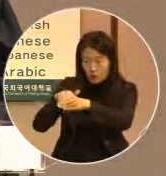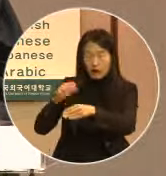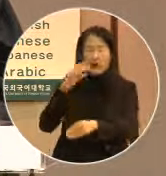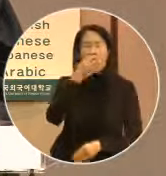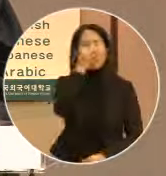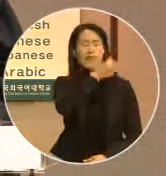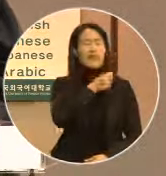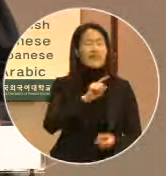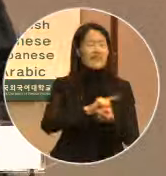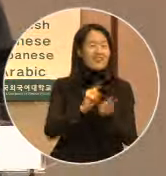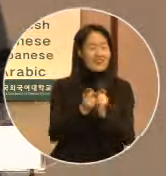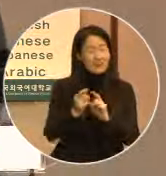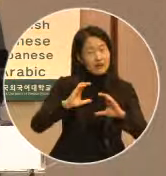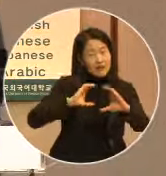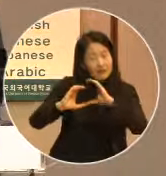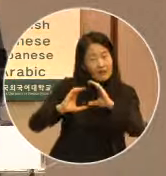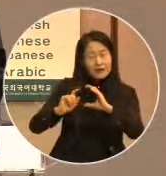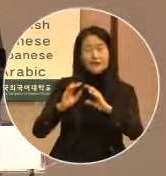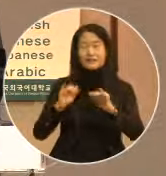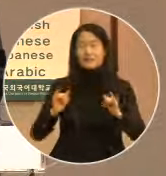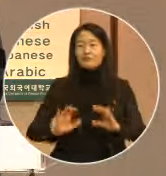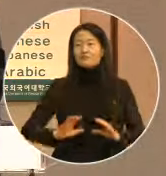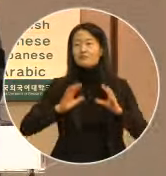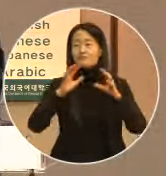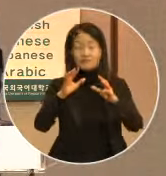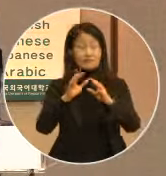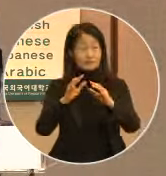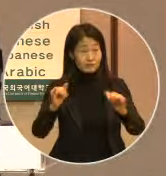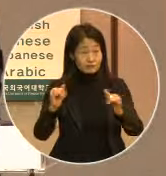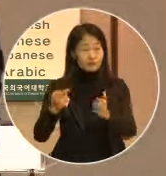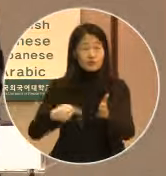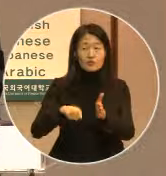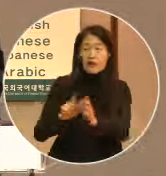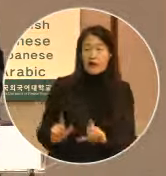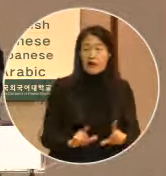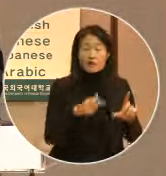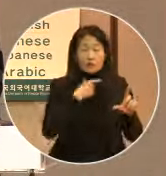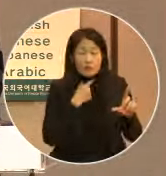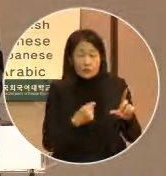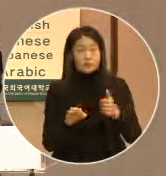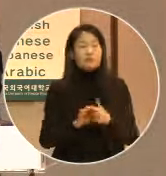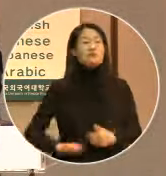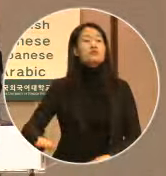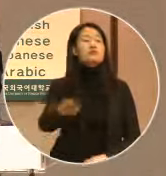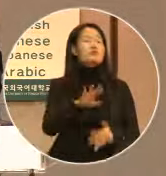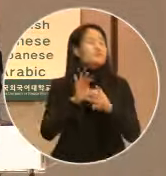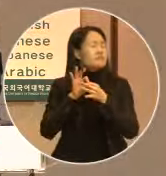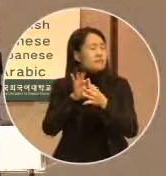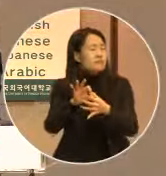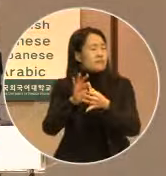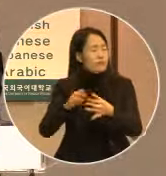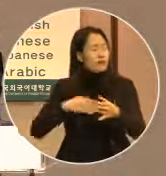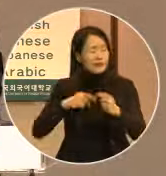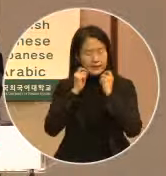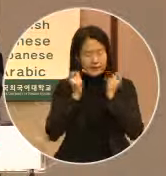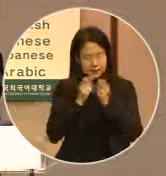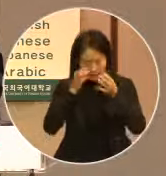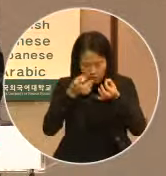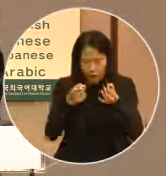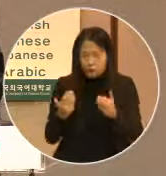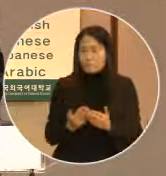이해하고 소통하는 세계인으로 살아가기 위해서 지속적으로 여러분들은 자기 발전을 위한